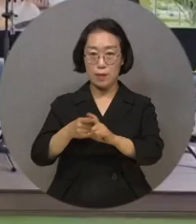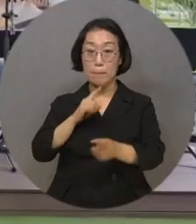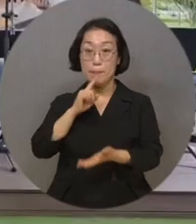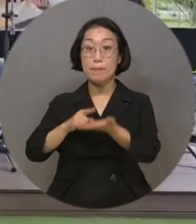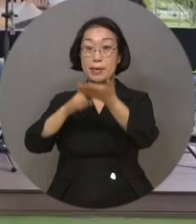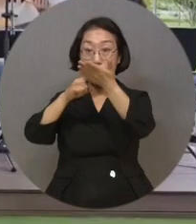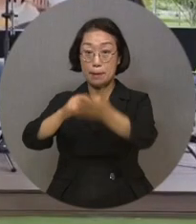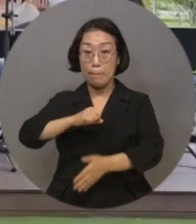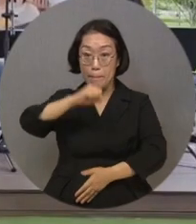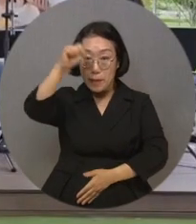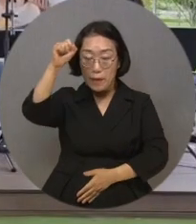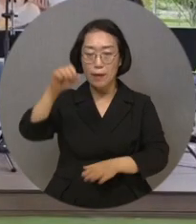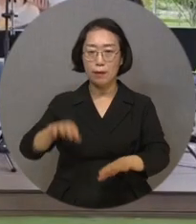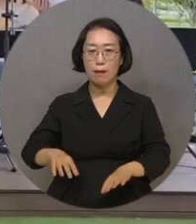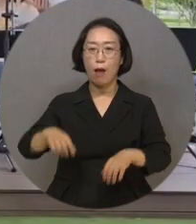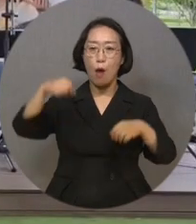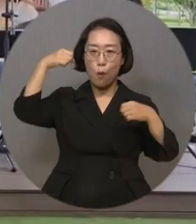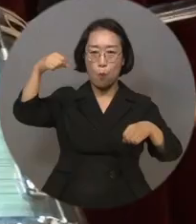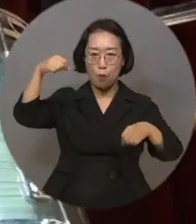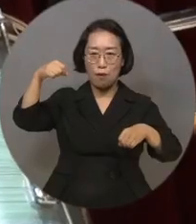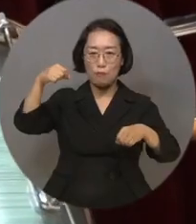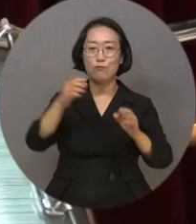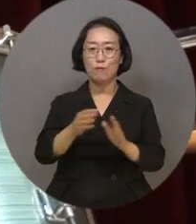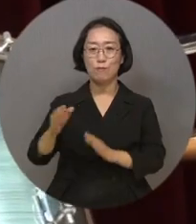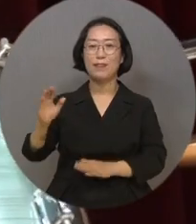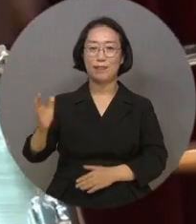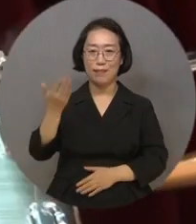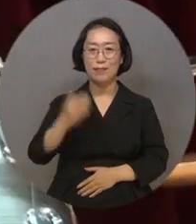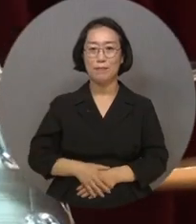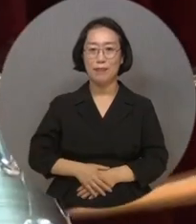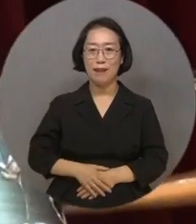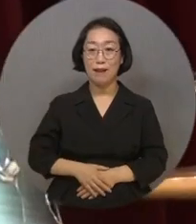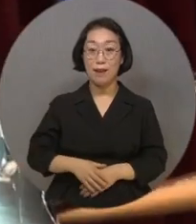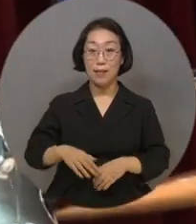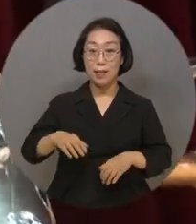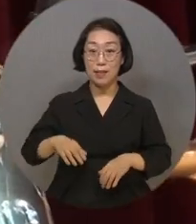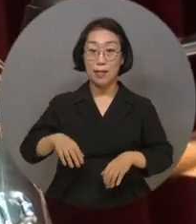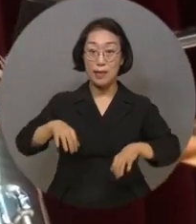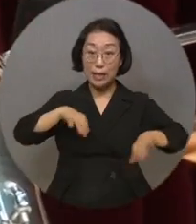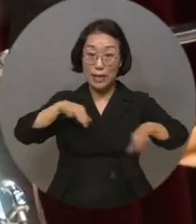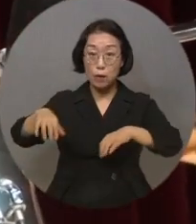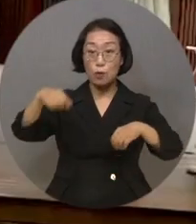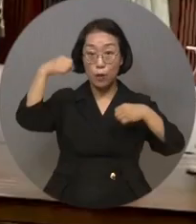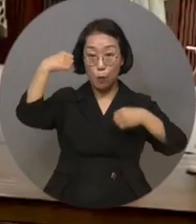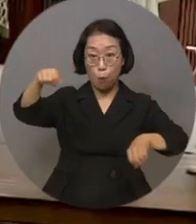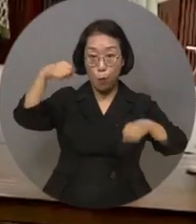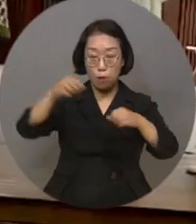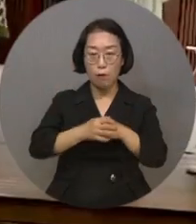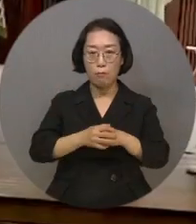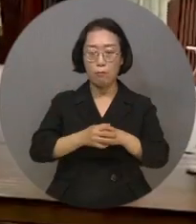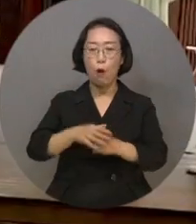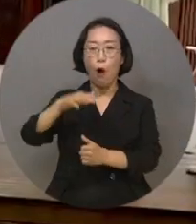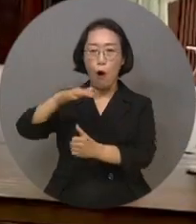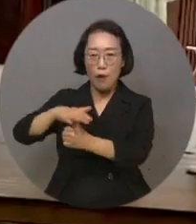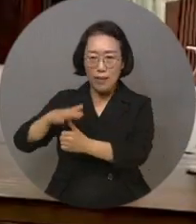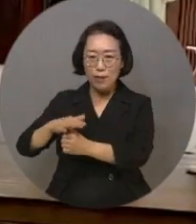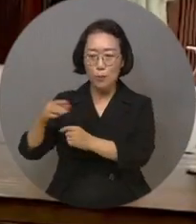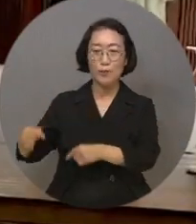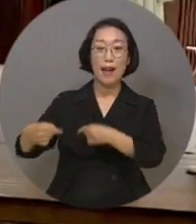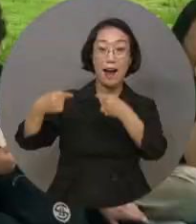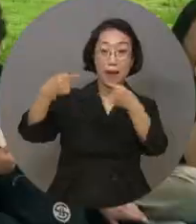선정되어 이번 첫 버스킹을 준비했습니다. 버스킹에는 관내 장애인 연주가, 어린이 연주가들도